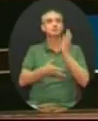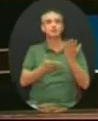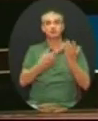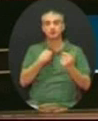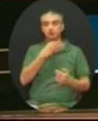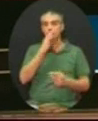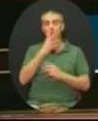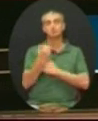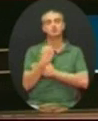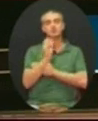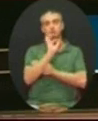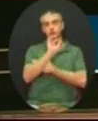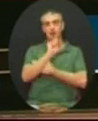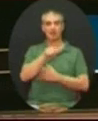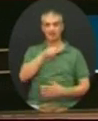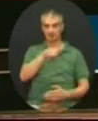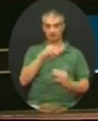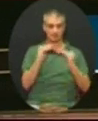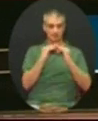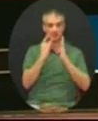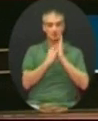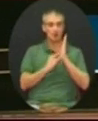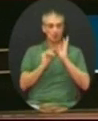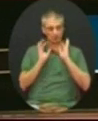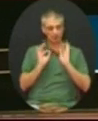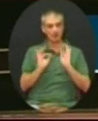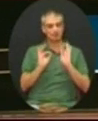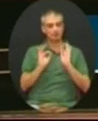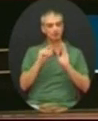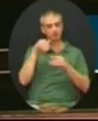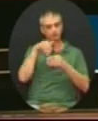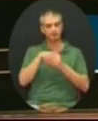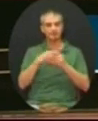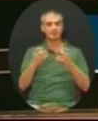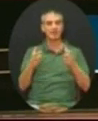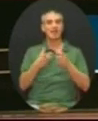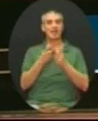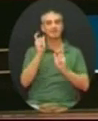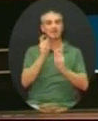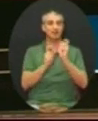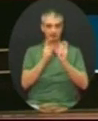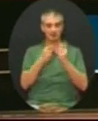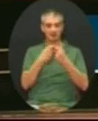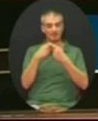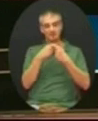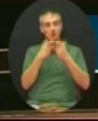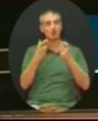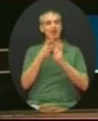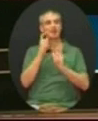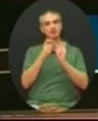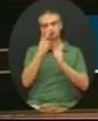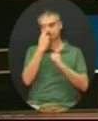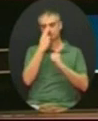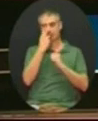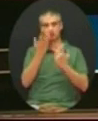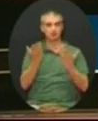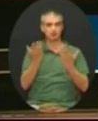אם הסמכותה של הכנסת, על פי החוק, באמת להיכנס לתוך החברה האזרחית וארגוני החברה האזרחית